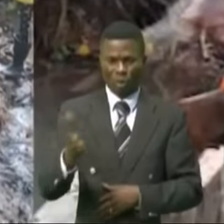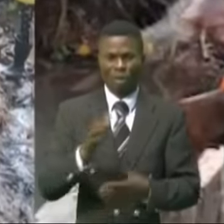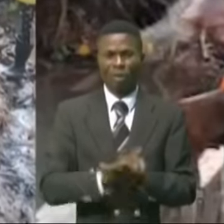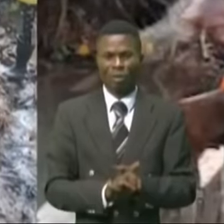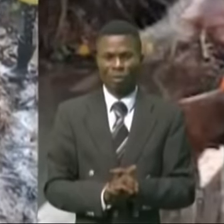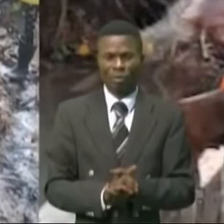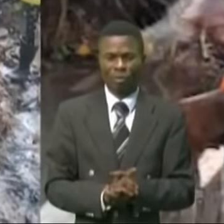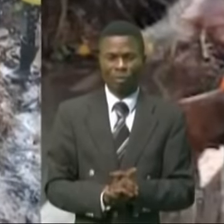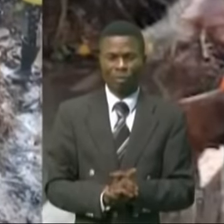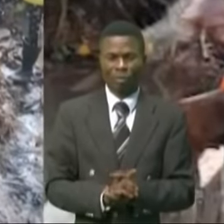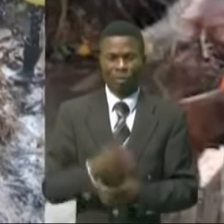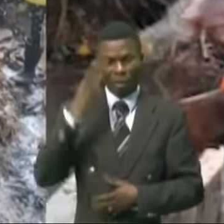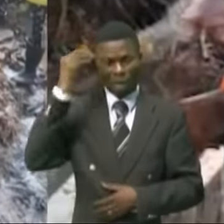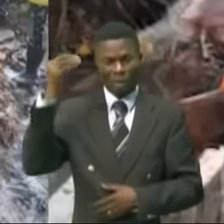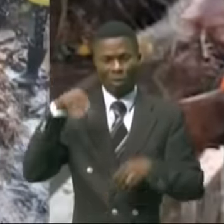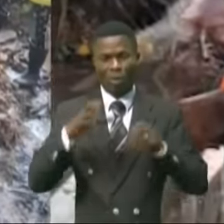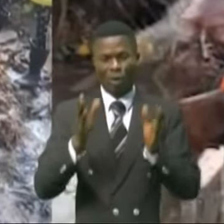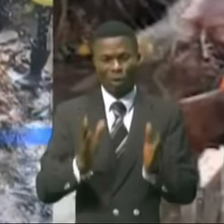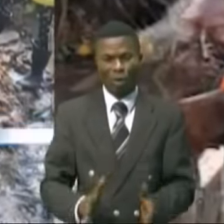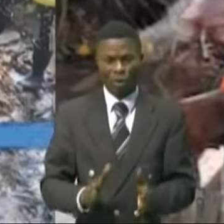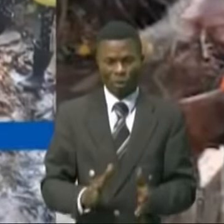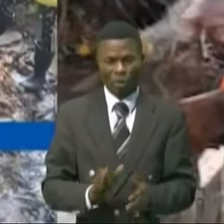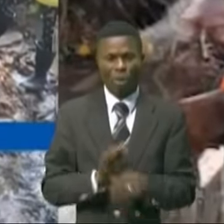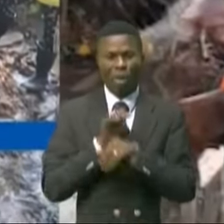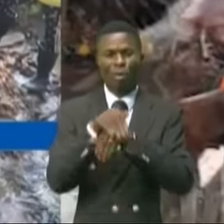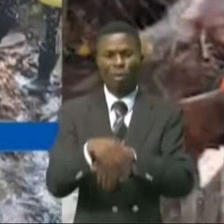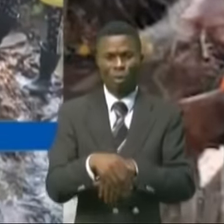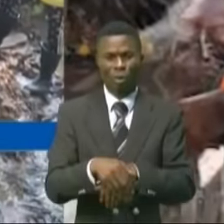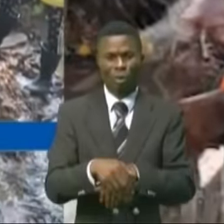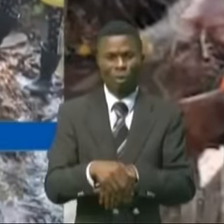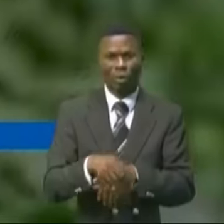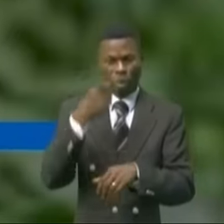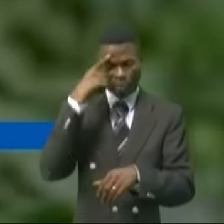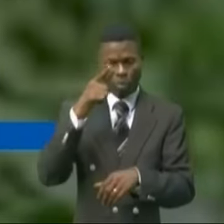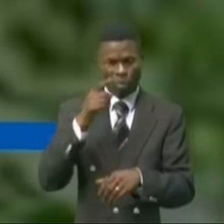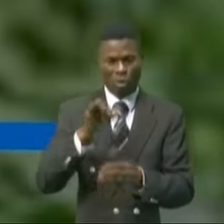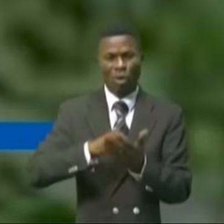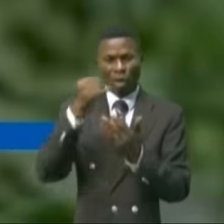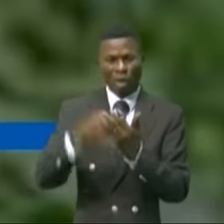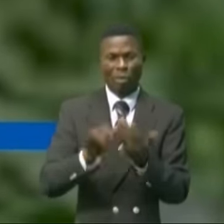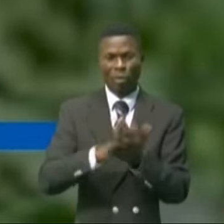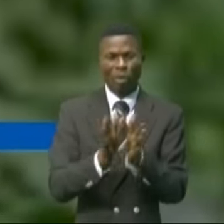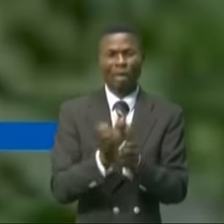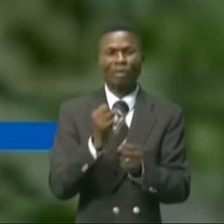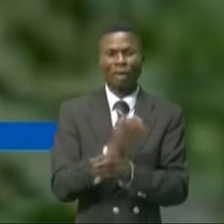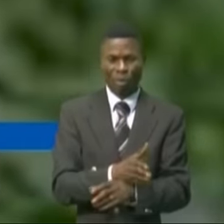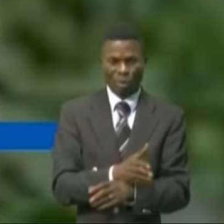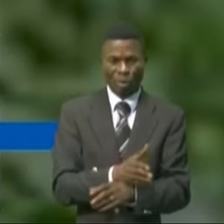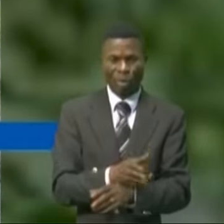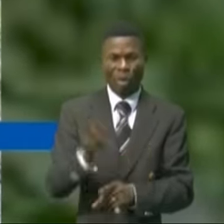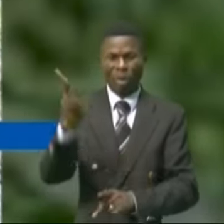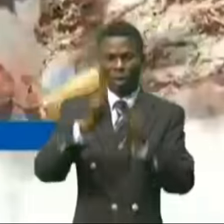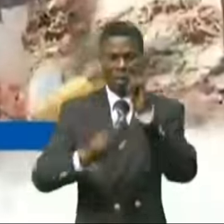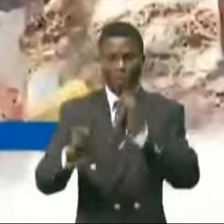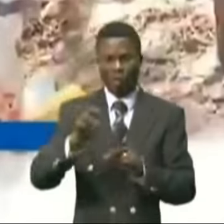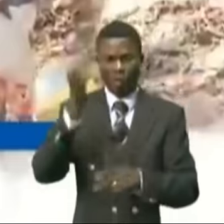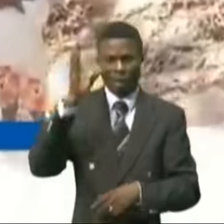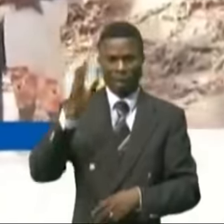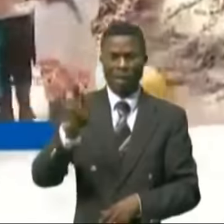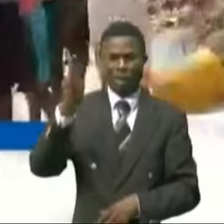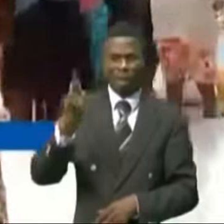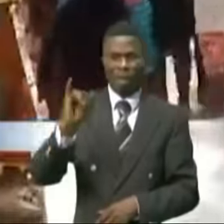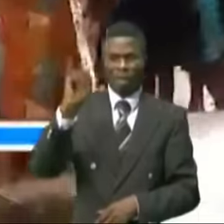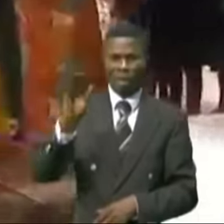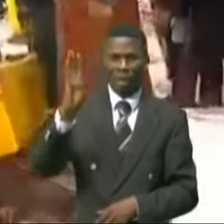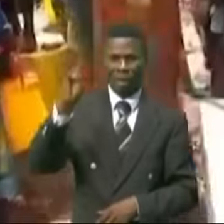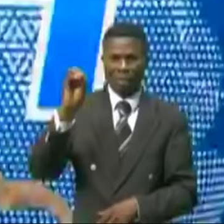que l'expertise congolaise a été mise en contribution pour la matérialisation de ces projets salutaires pour les habitants du village Kibombo.